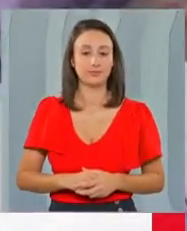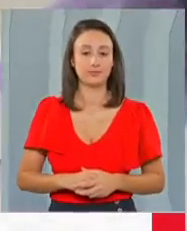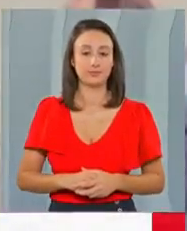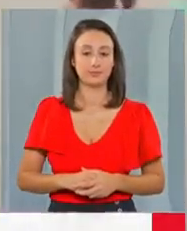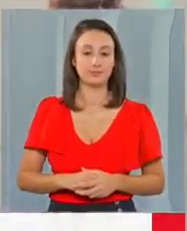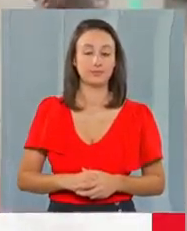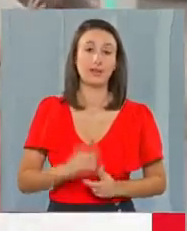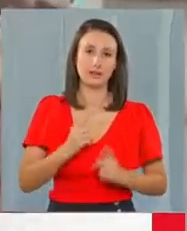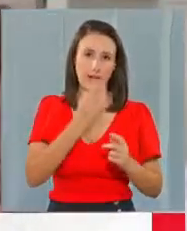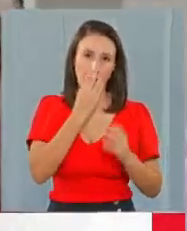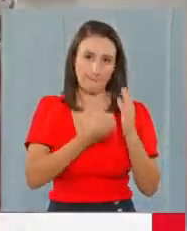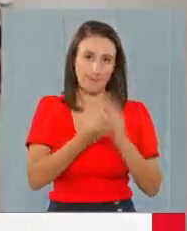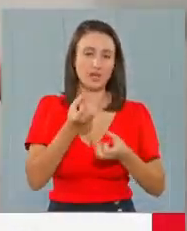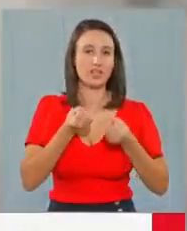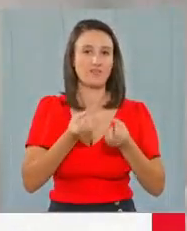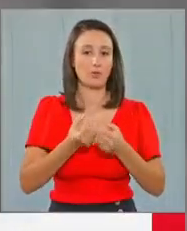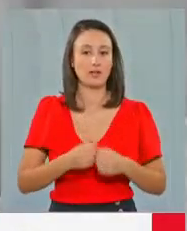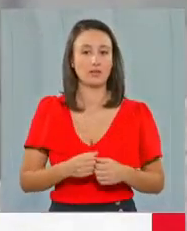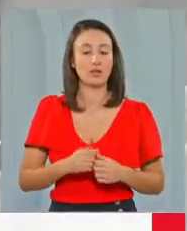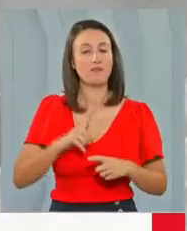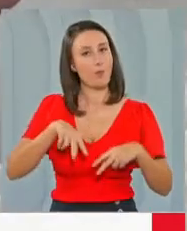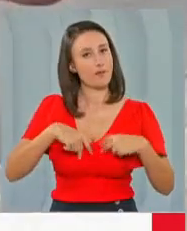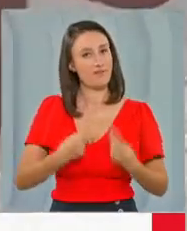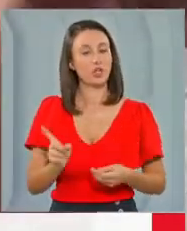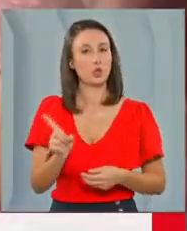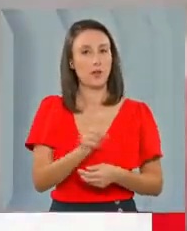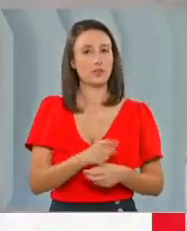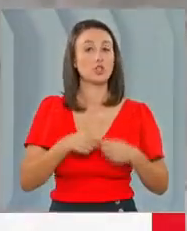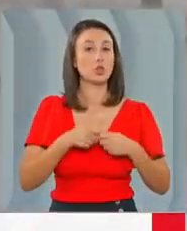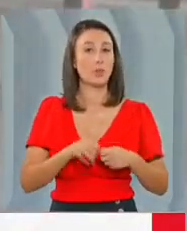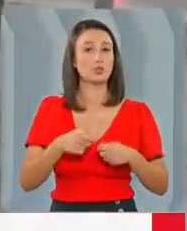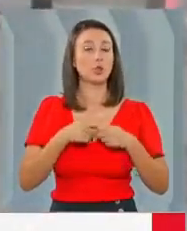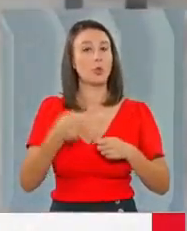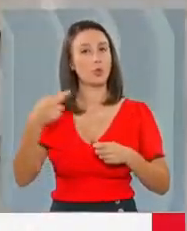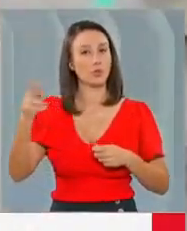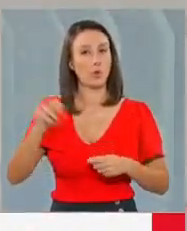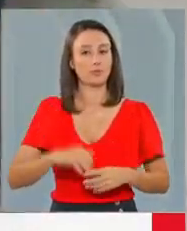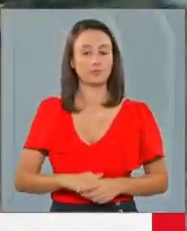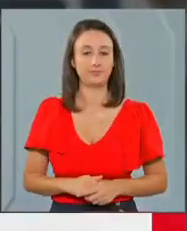că dacă apar noi informații vom reveni la dumneavoastră, doamnelor și domnilor. Mergem acum mai departe cu știrile.